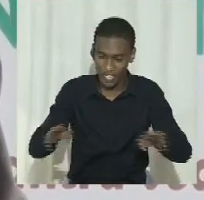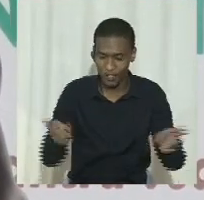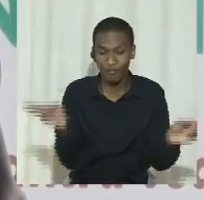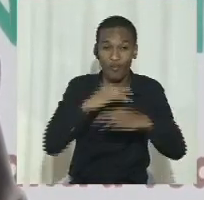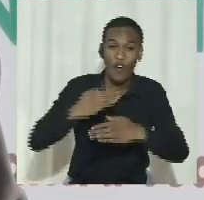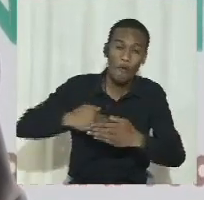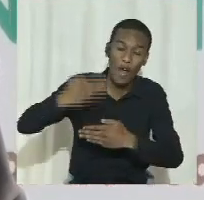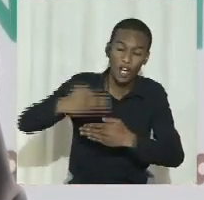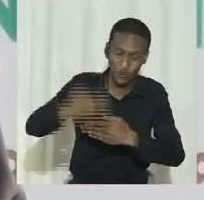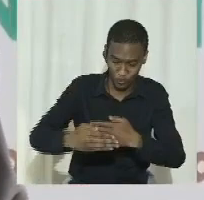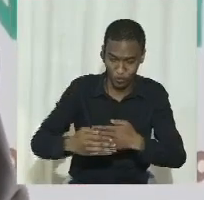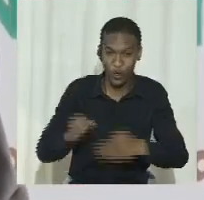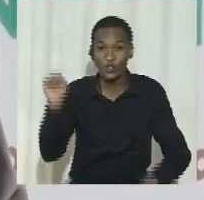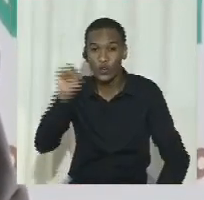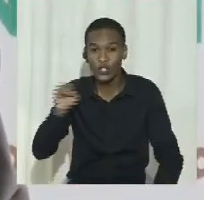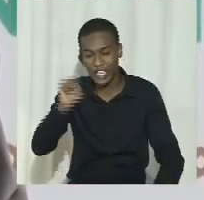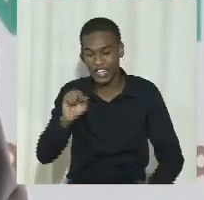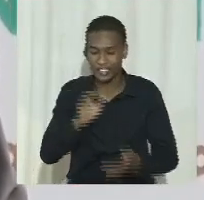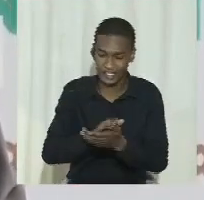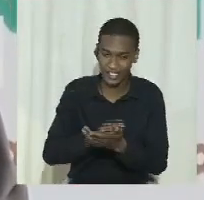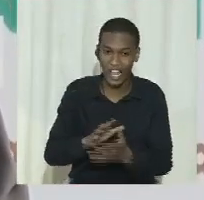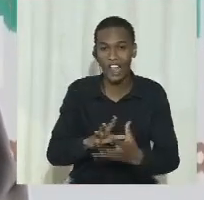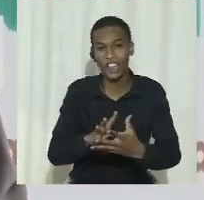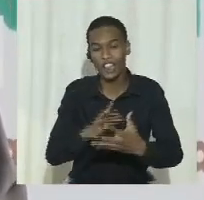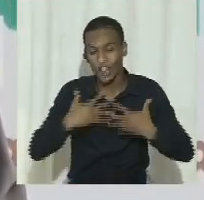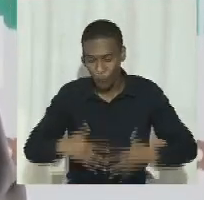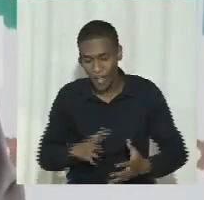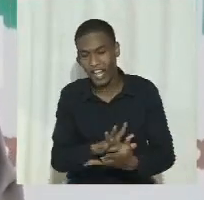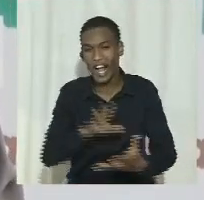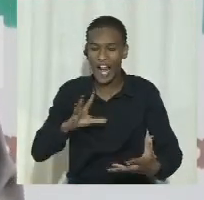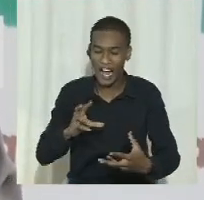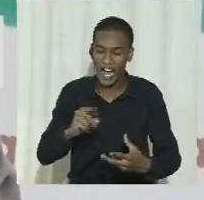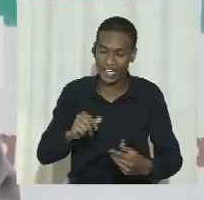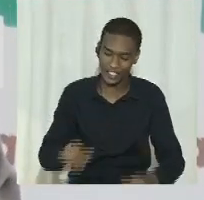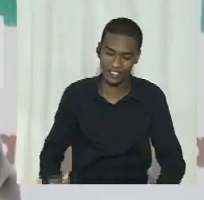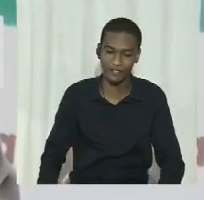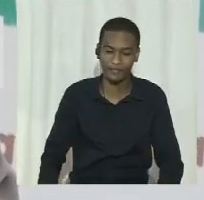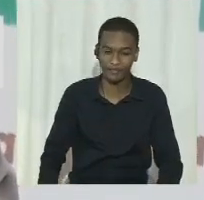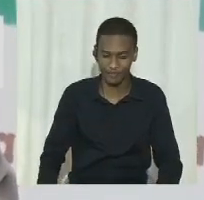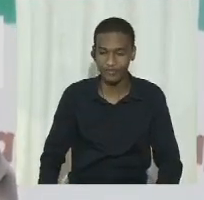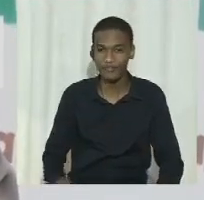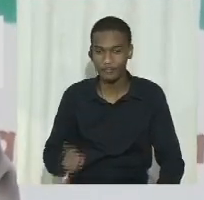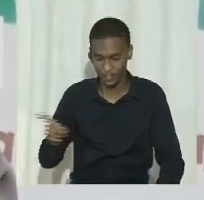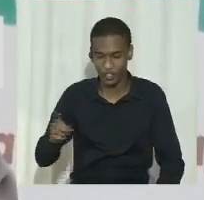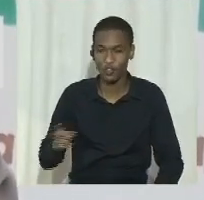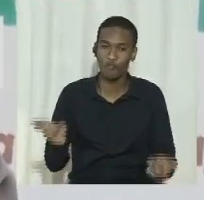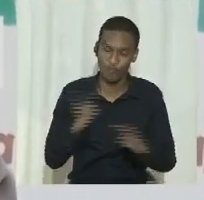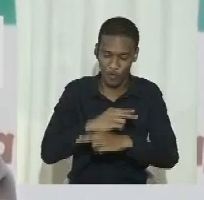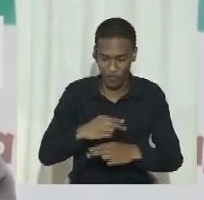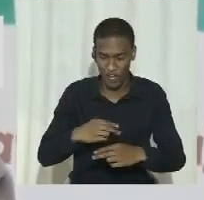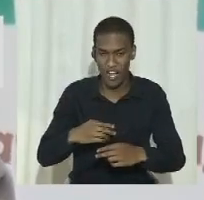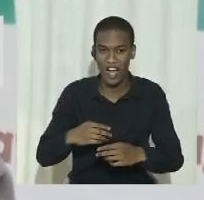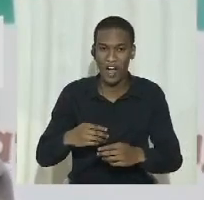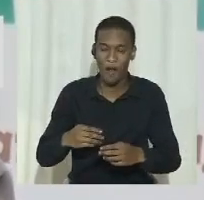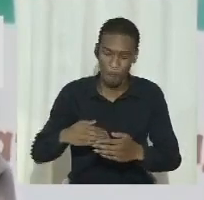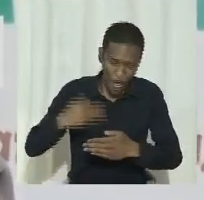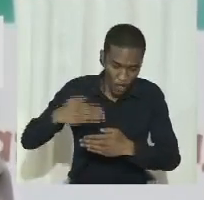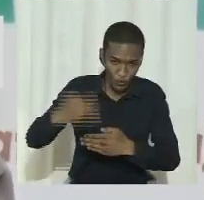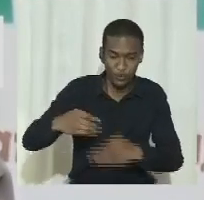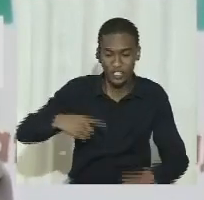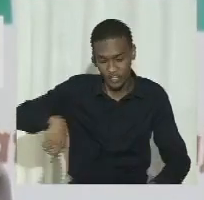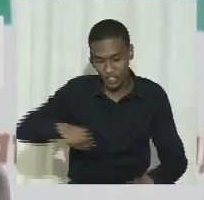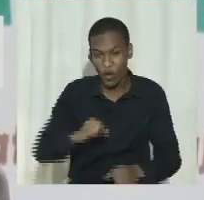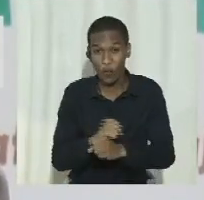sy ara-toetarena ka mba hamirapiratra no avin'ny taranaka kehitriny ary aomby isika raha toka samy mandray anjara